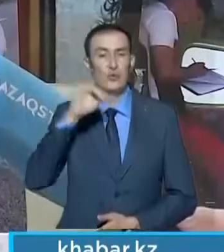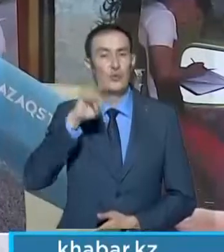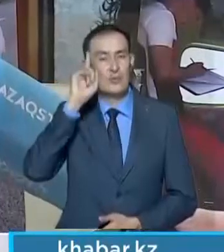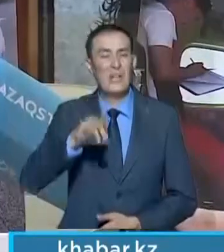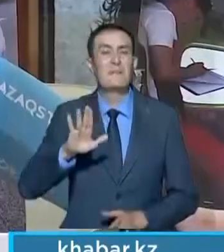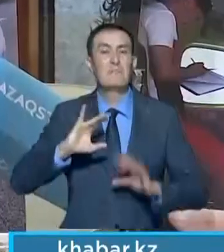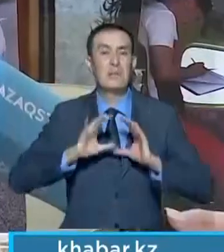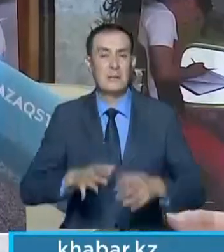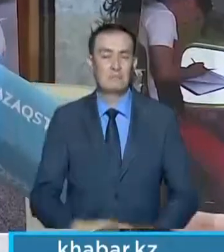мир